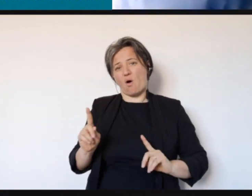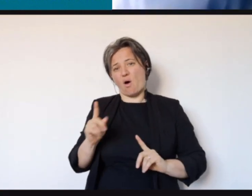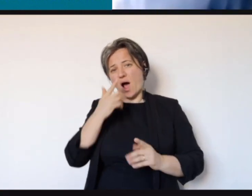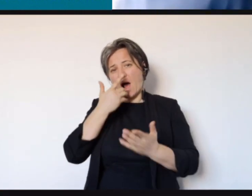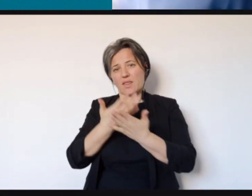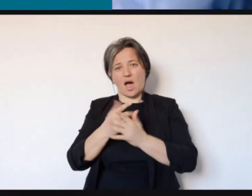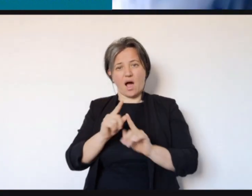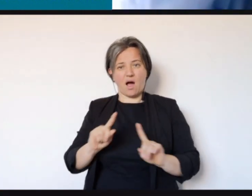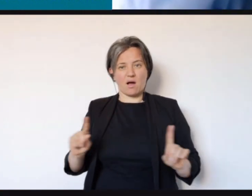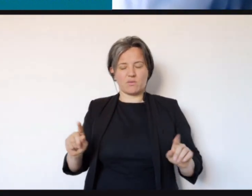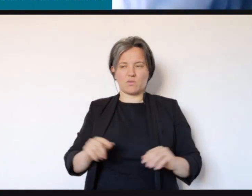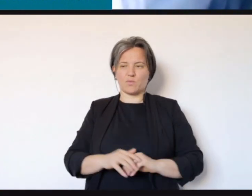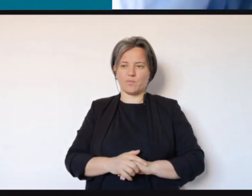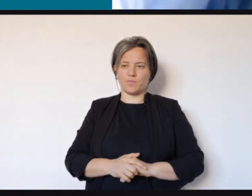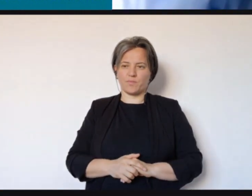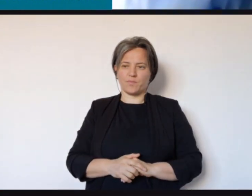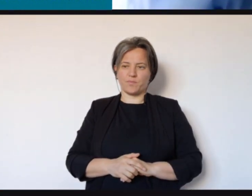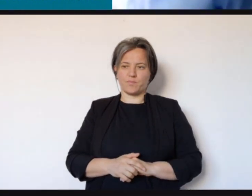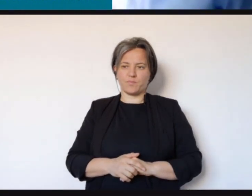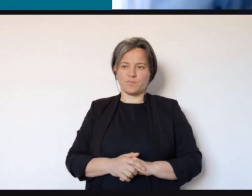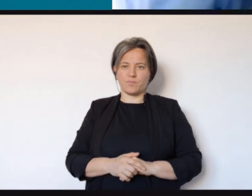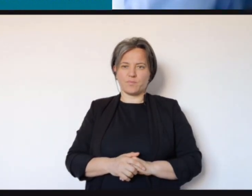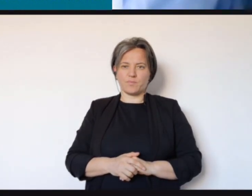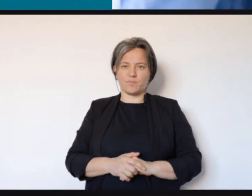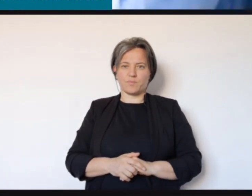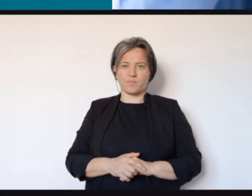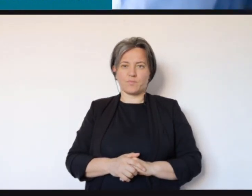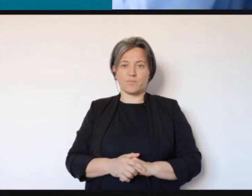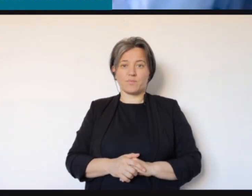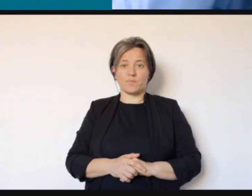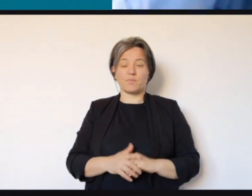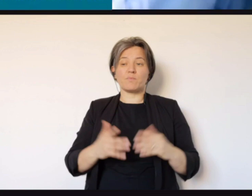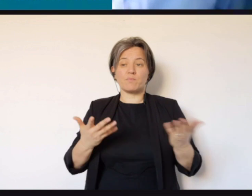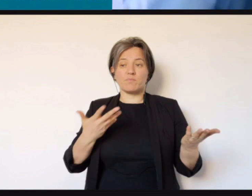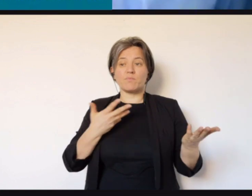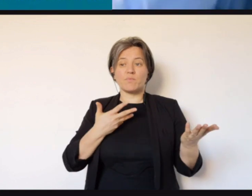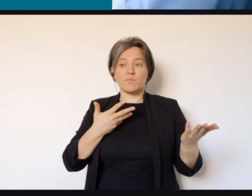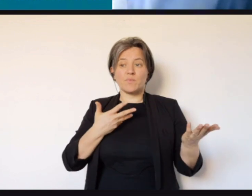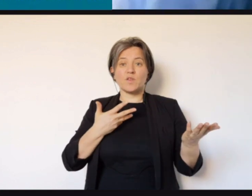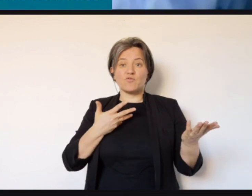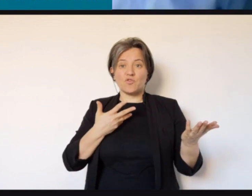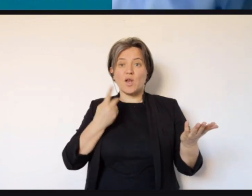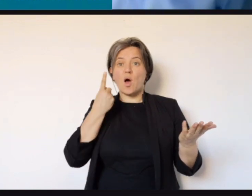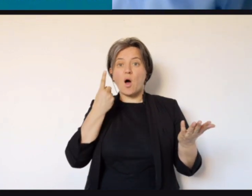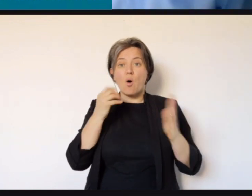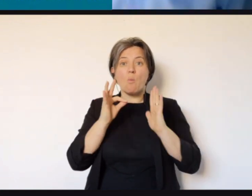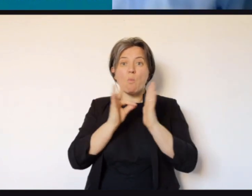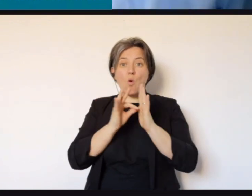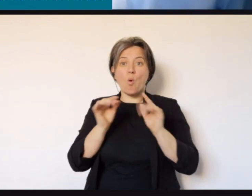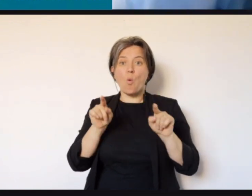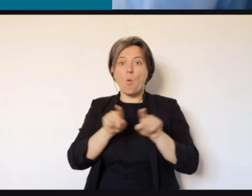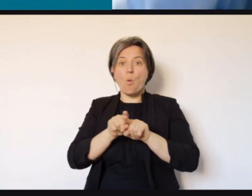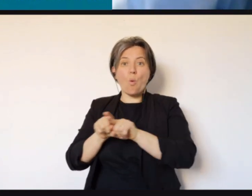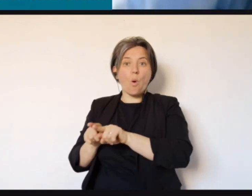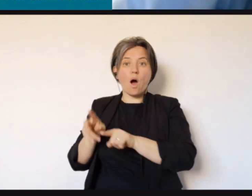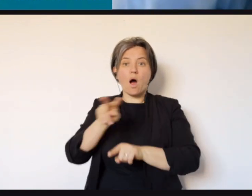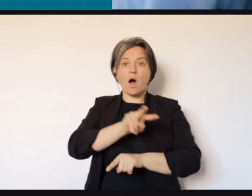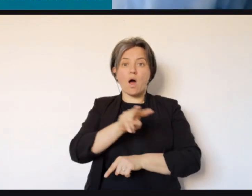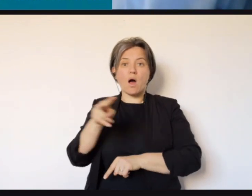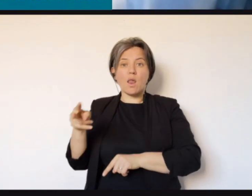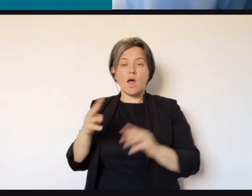E allo stesso tempo però c'era qualcosa di comune, che era